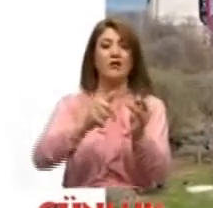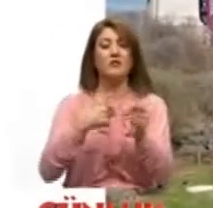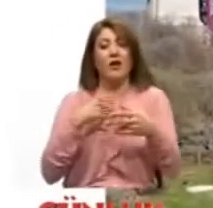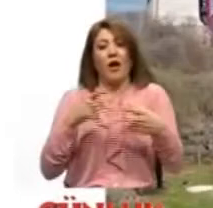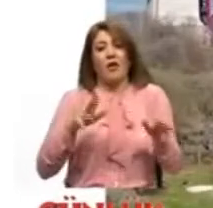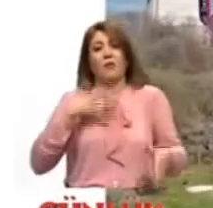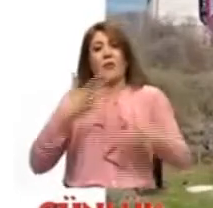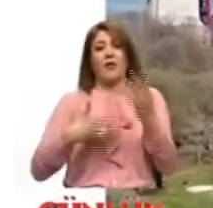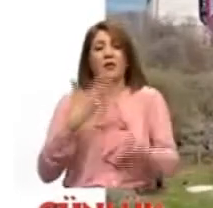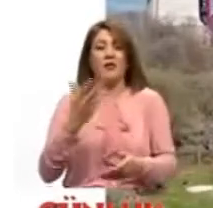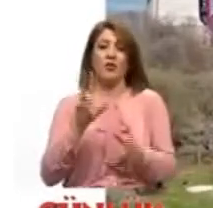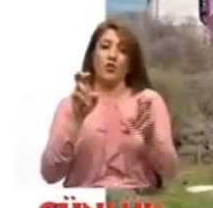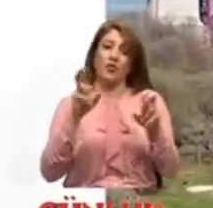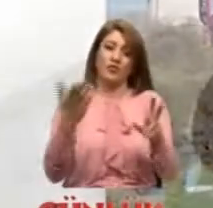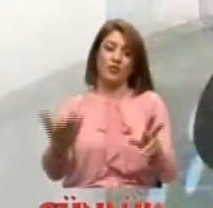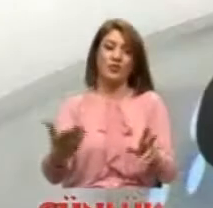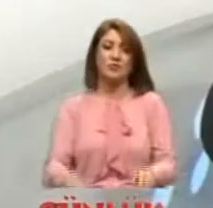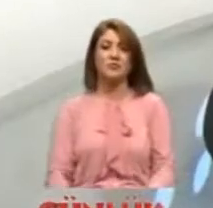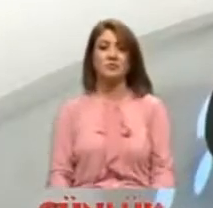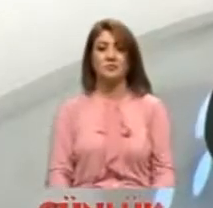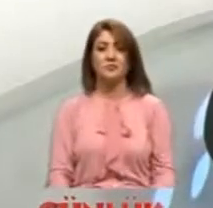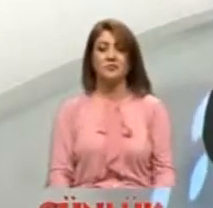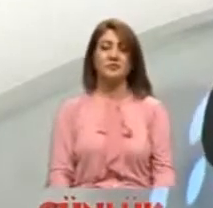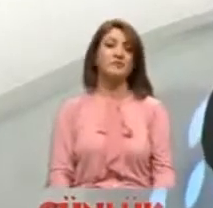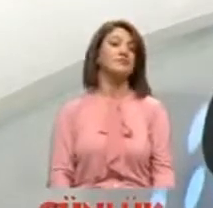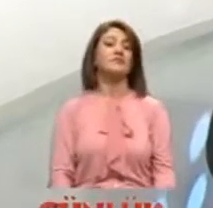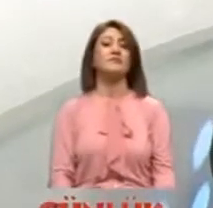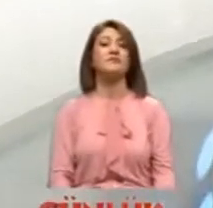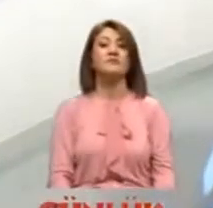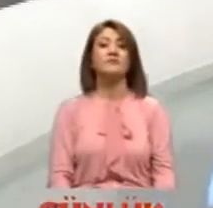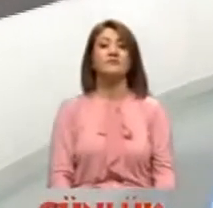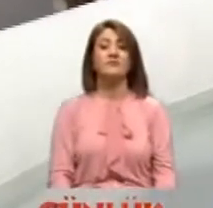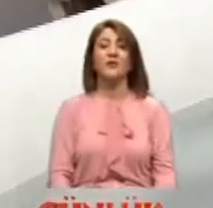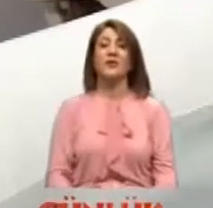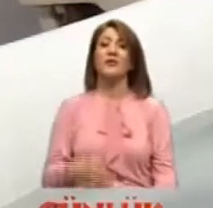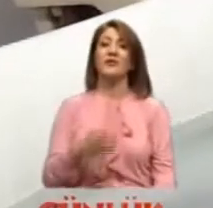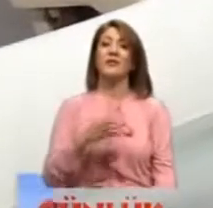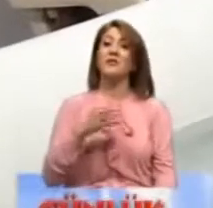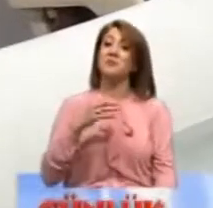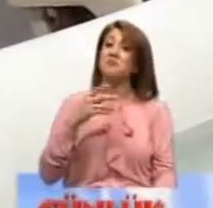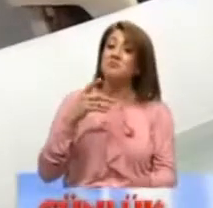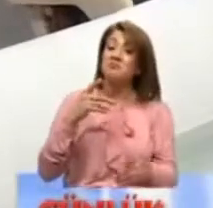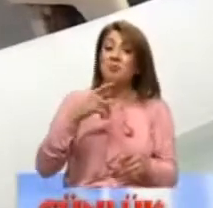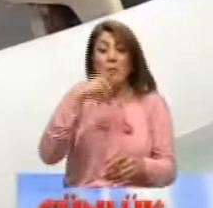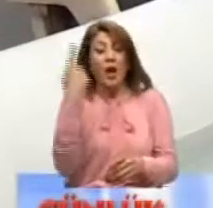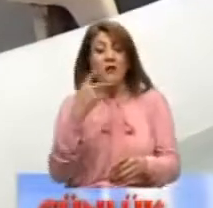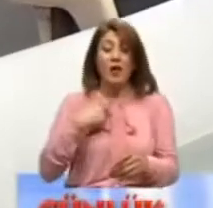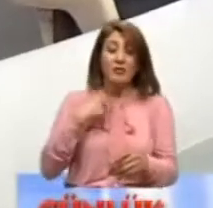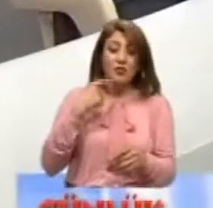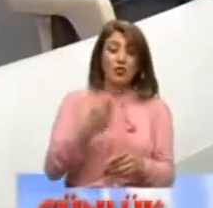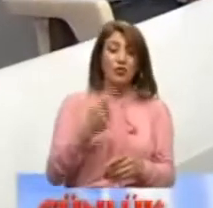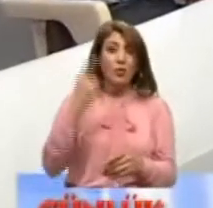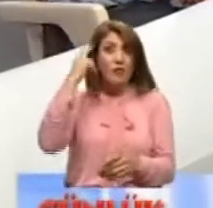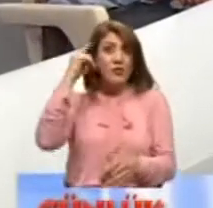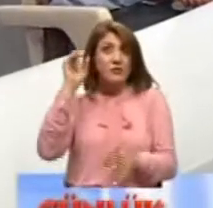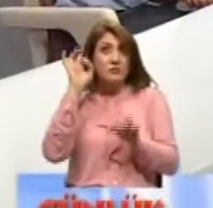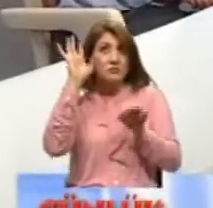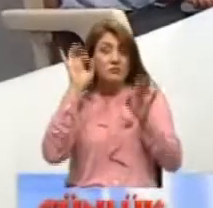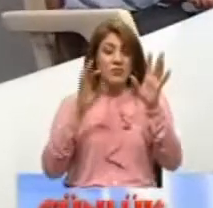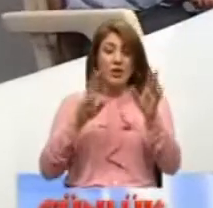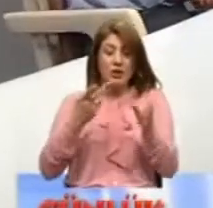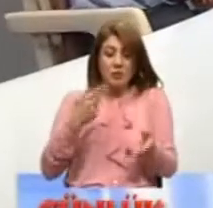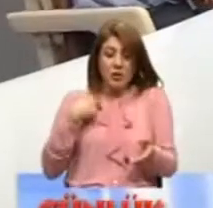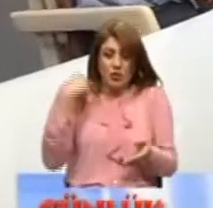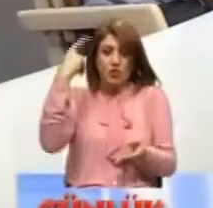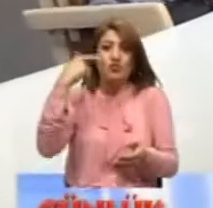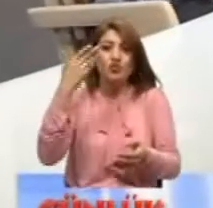konusu. Allah Allah ya. Yiğit'ciğim bazen diyorum ki nasıl uydurmuş bunları, oturmuş da diyorum, sonra